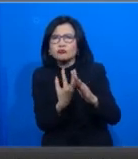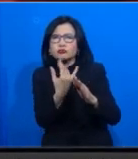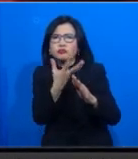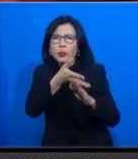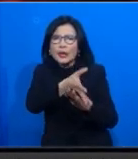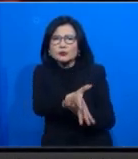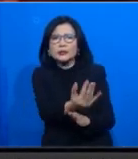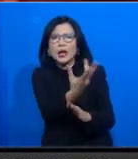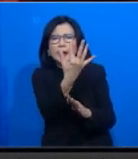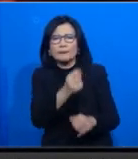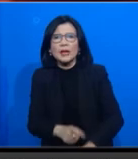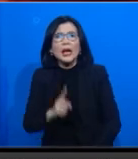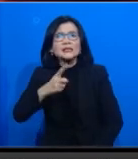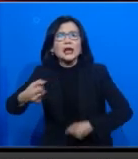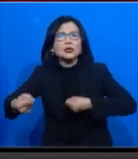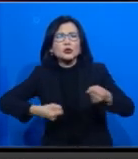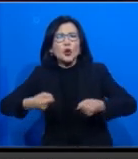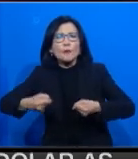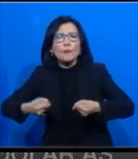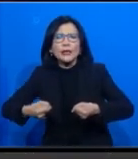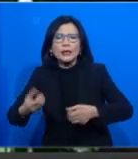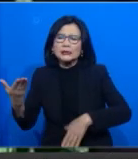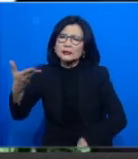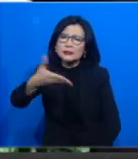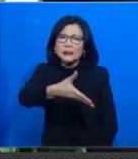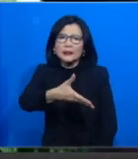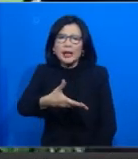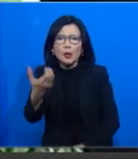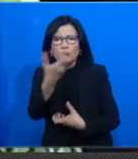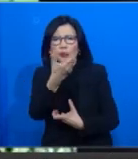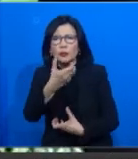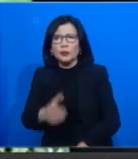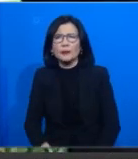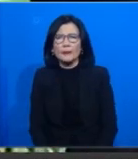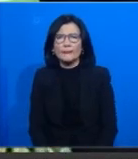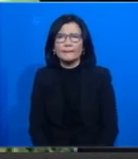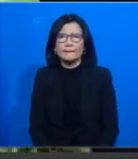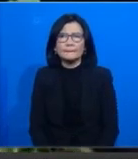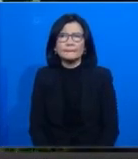puskesmas. Satu kendaraan damkar diturunkan untuk memadamkan api hingga Senin malam.